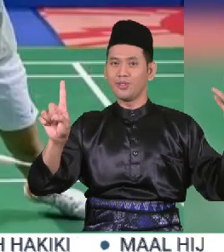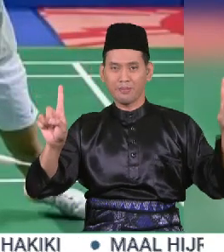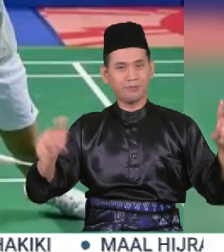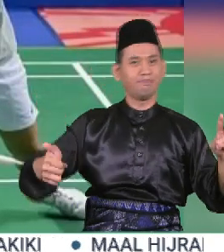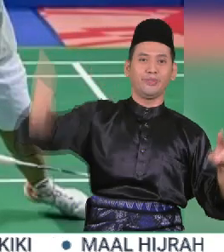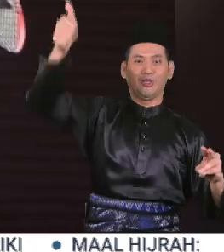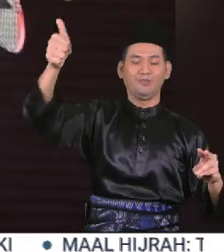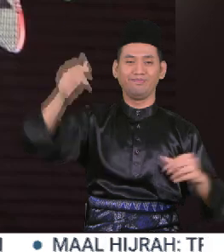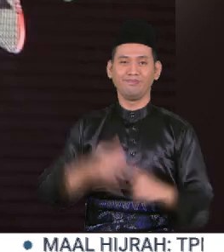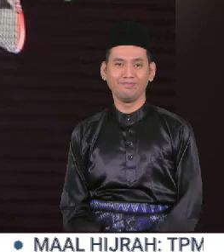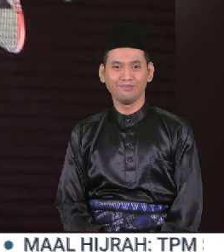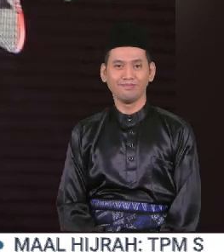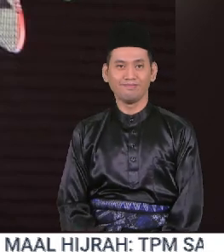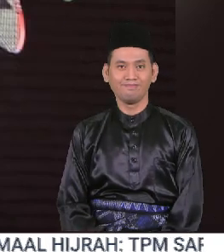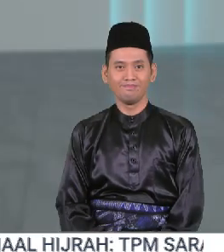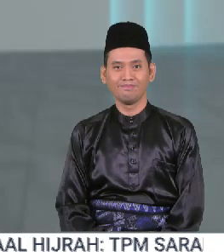21-16.